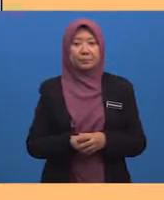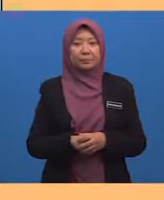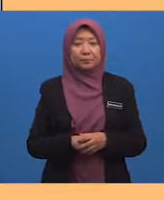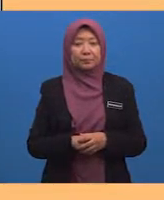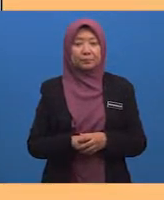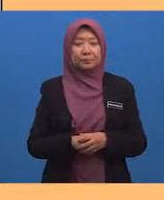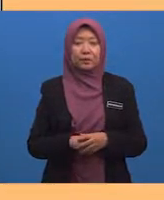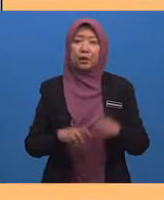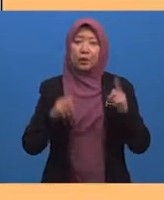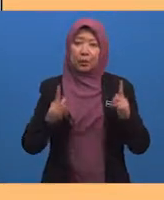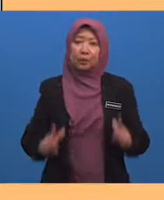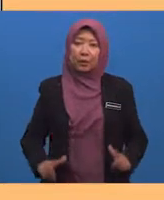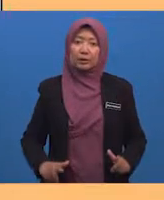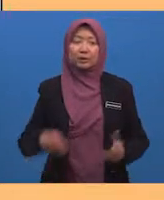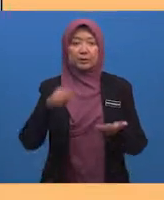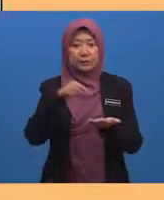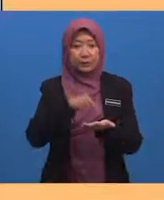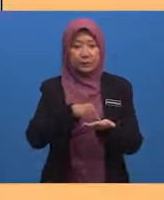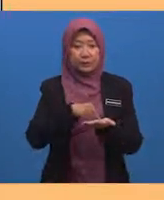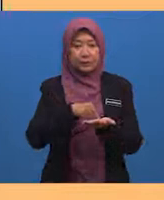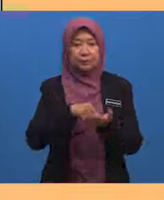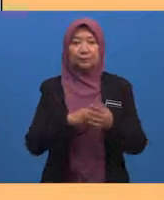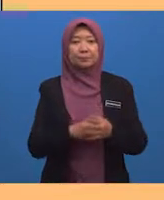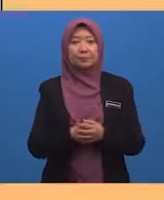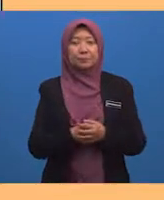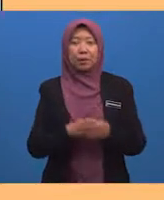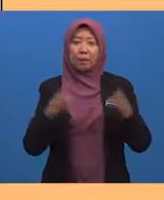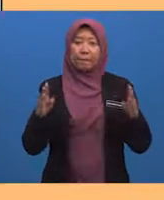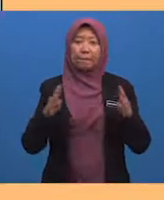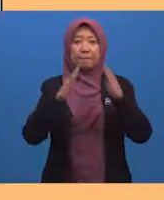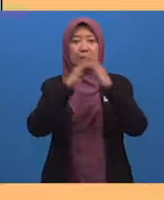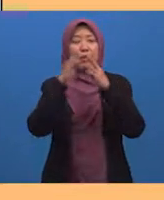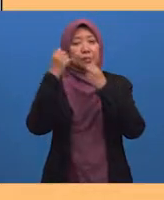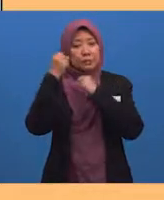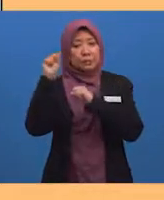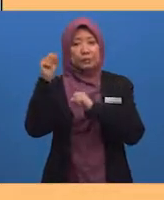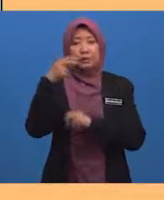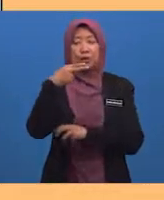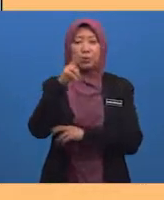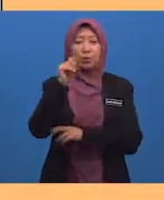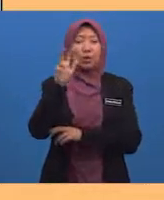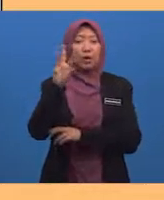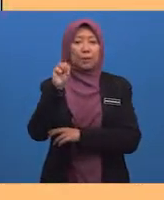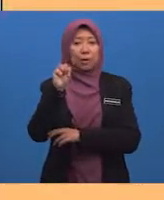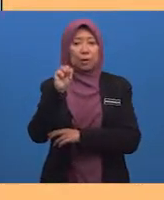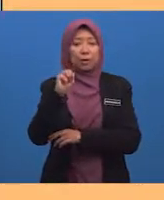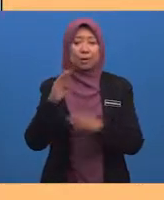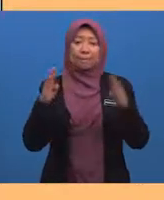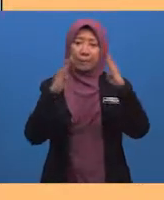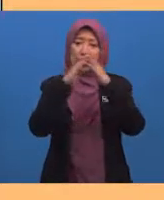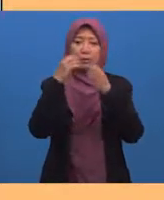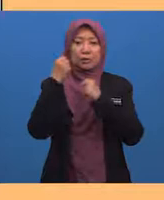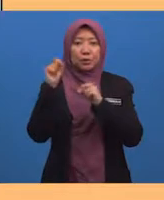Lembaga pelaksana pendidikan terdiri daripada Balai Setia Hukama, Balai Setia